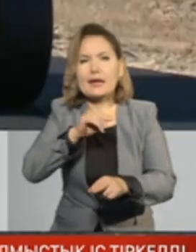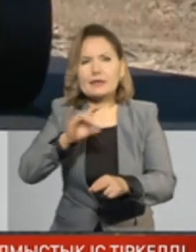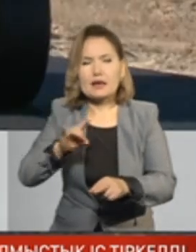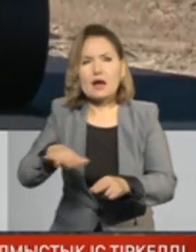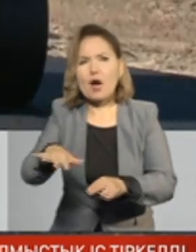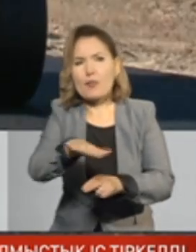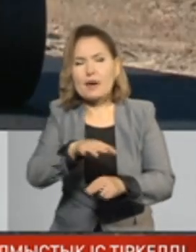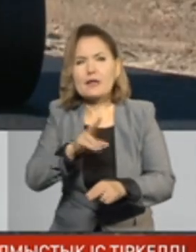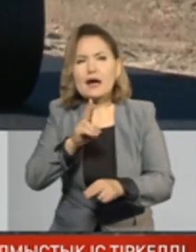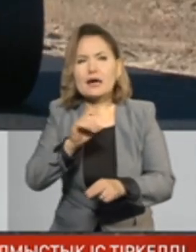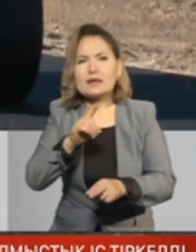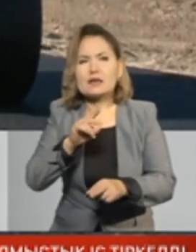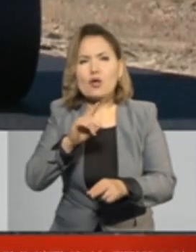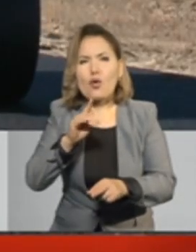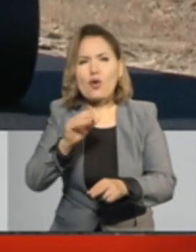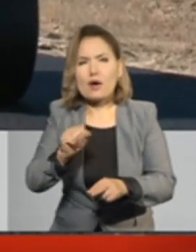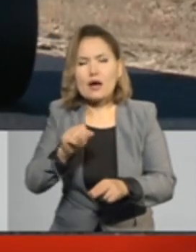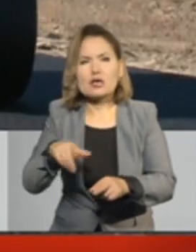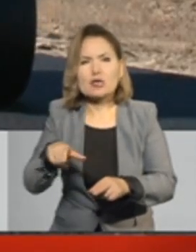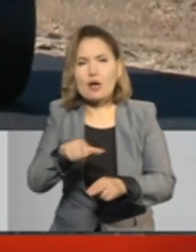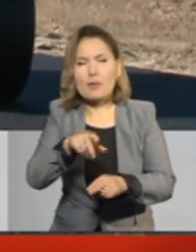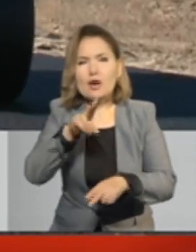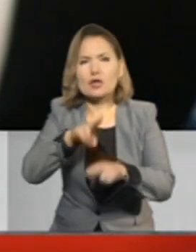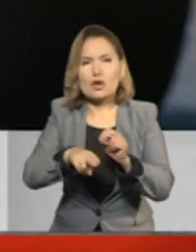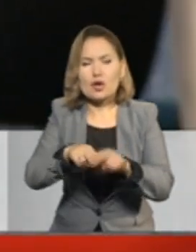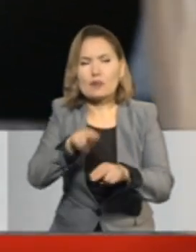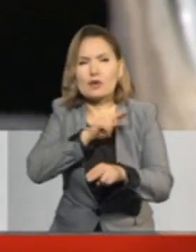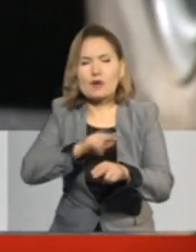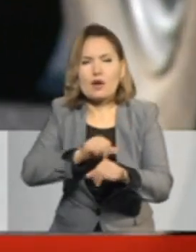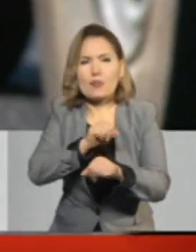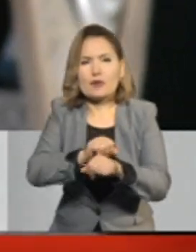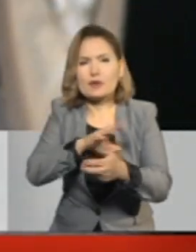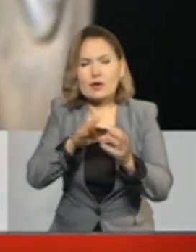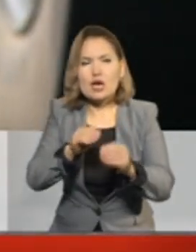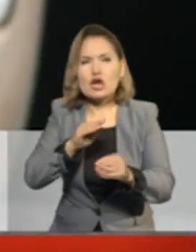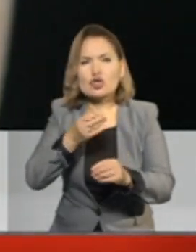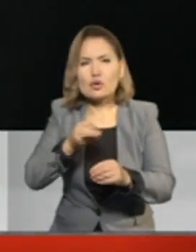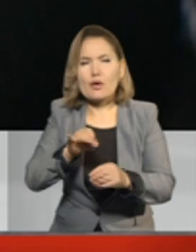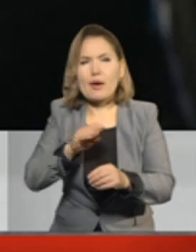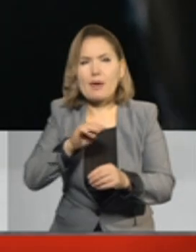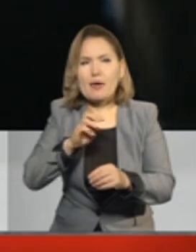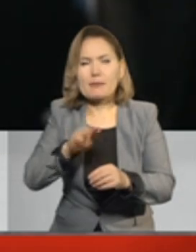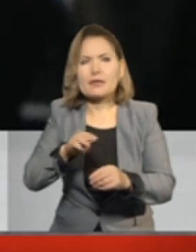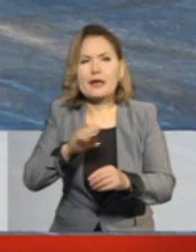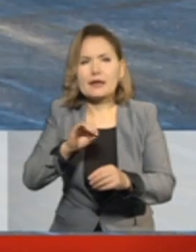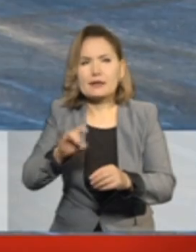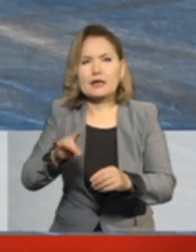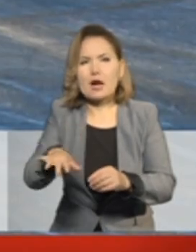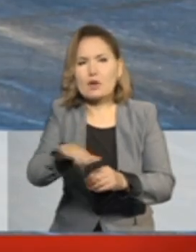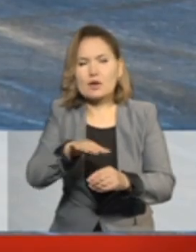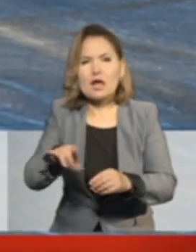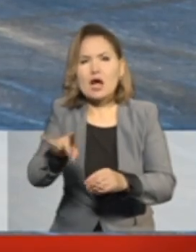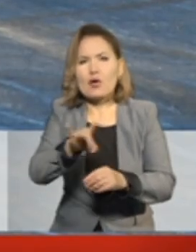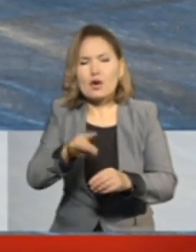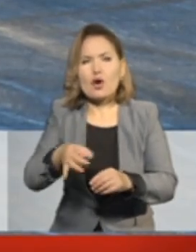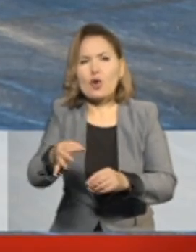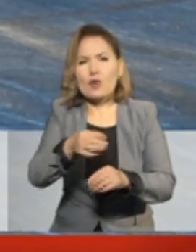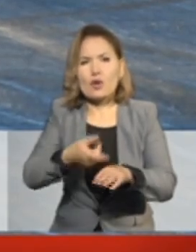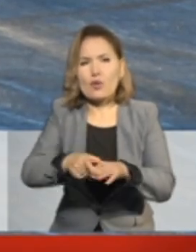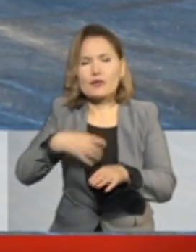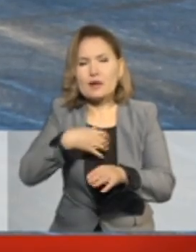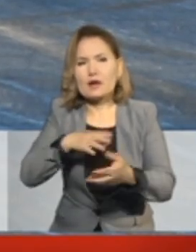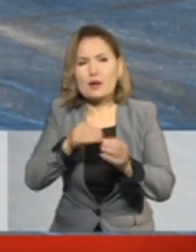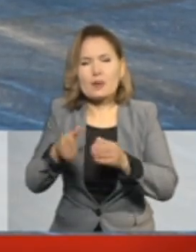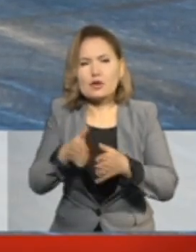ауданын Қызылқоғамен жалғастыратын күре жолдың құрылысы тоқтап қалды. Жылы ойын Махамбет Индер аудандарында республикалық облыстық маңыз